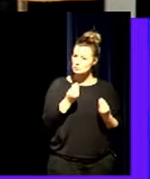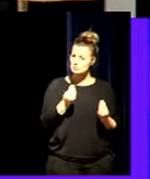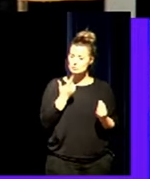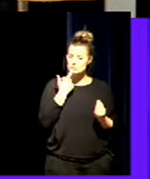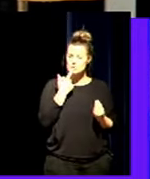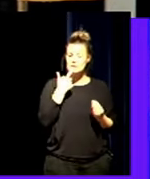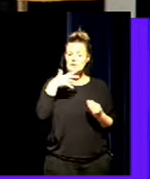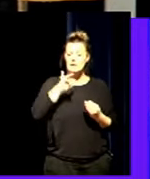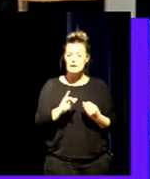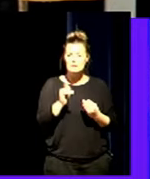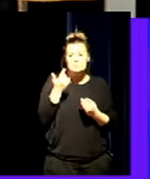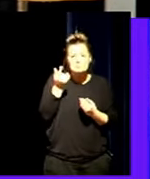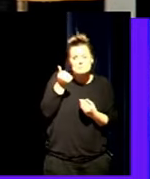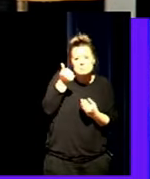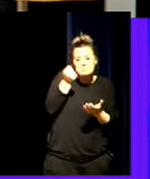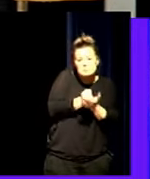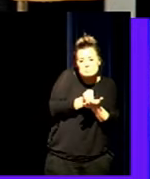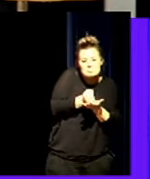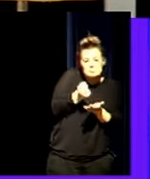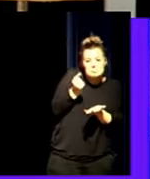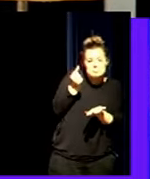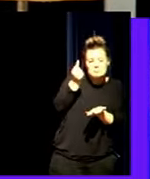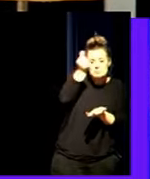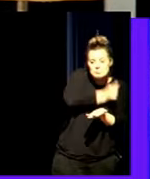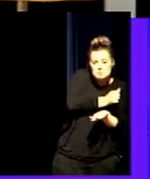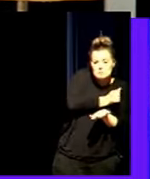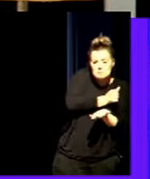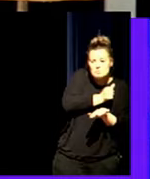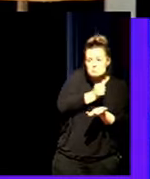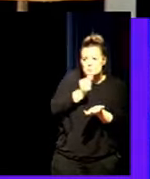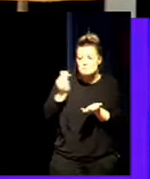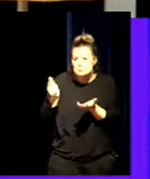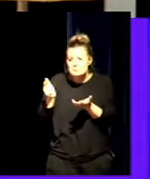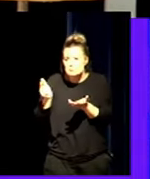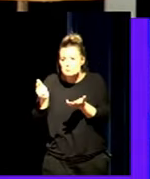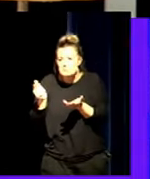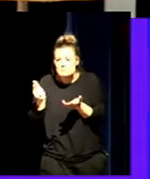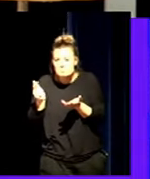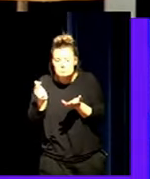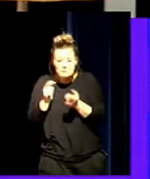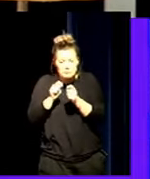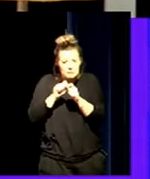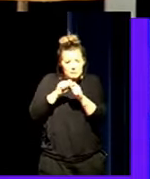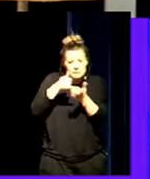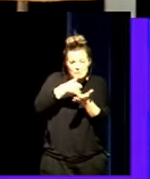dituztenak. Como? Zer? Maskulinitate flagiat, baina nik hori dakit, osea, esan gure